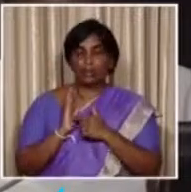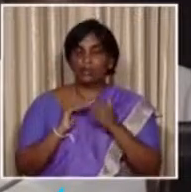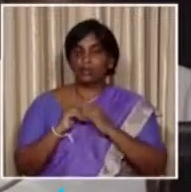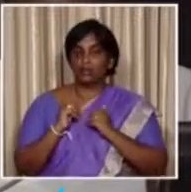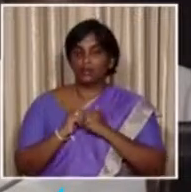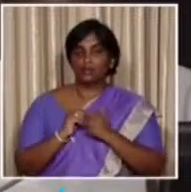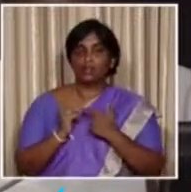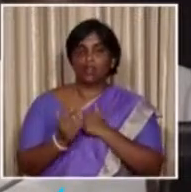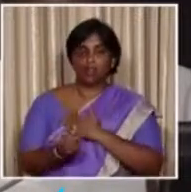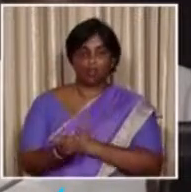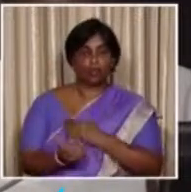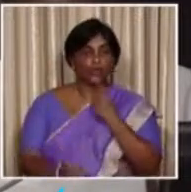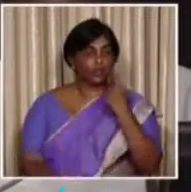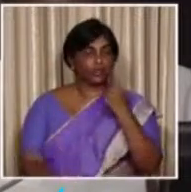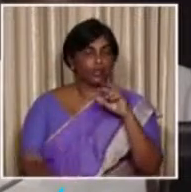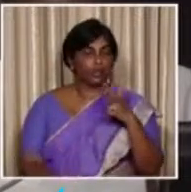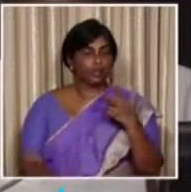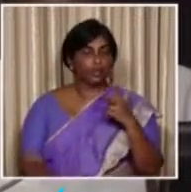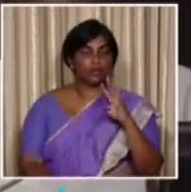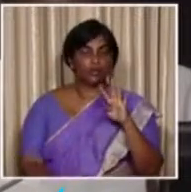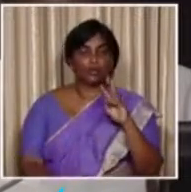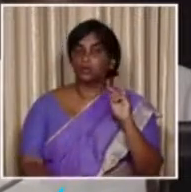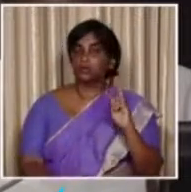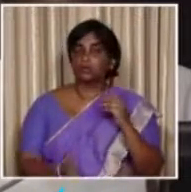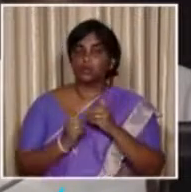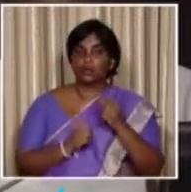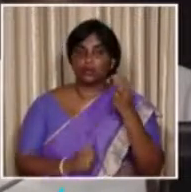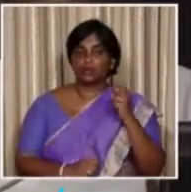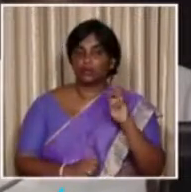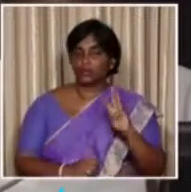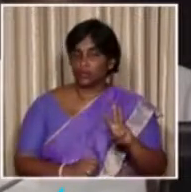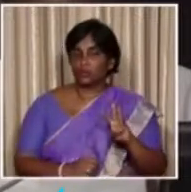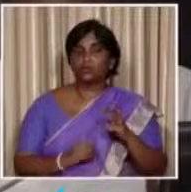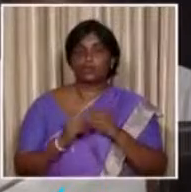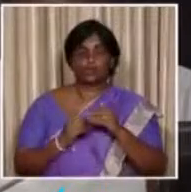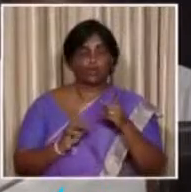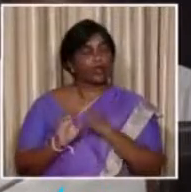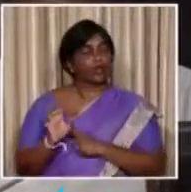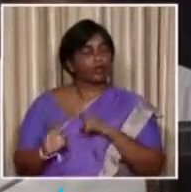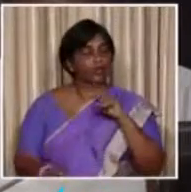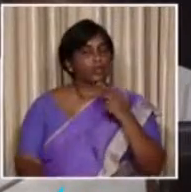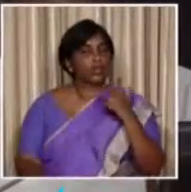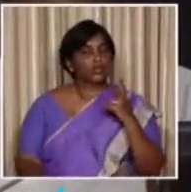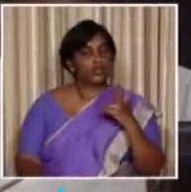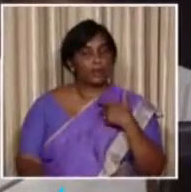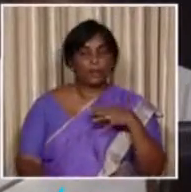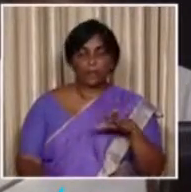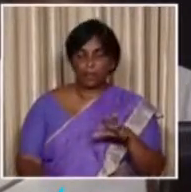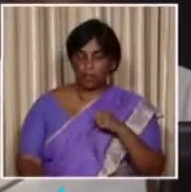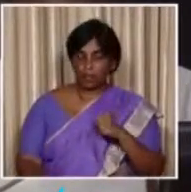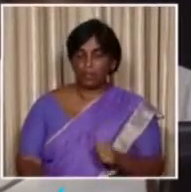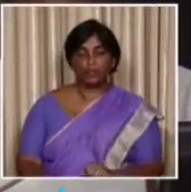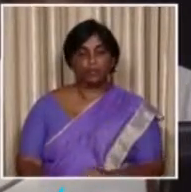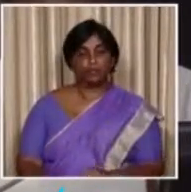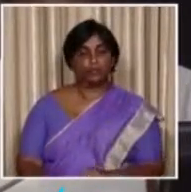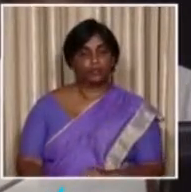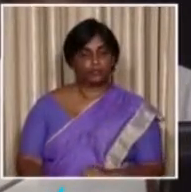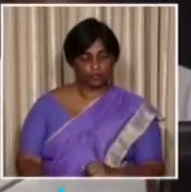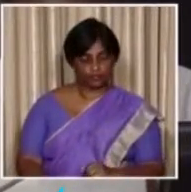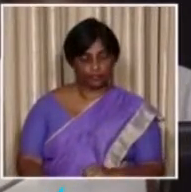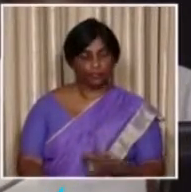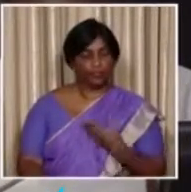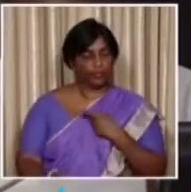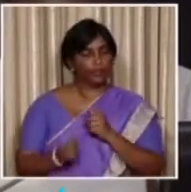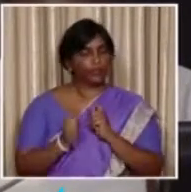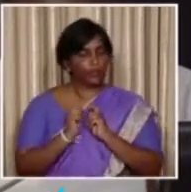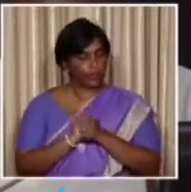ඒ ඔප්පුව තමයි 1843 ඉඳලා දැන් 2023 වෙනකන් අවුරුදු 180ක් අපි පාවිච්චි කරන්නේ. ඉතින් මේවා වෙනස් කරන්න ඕන